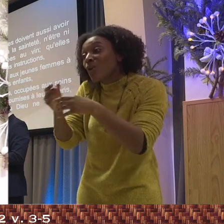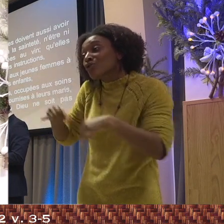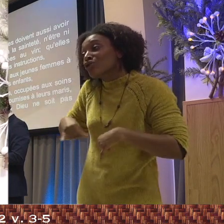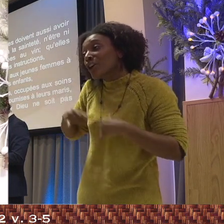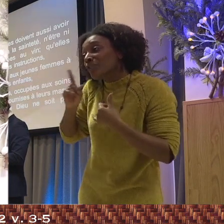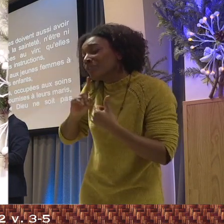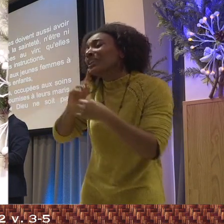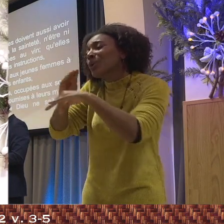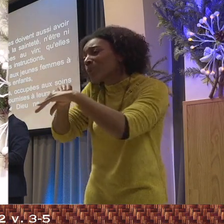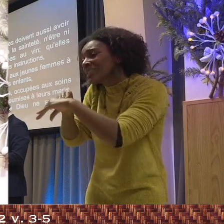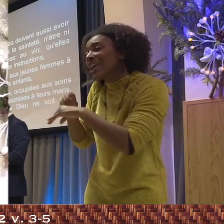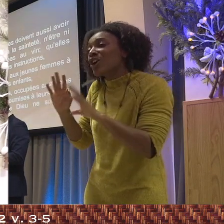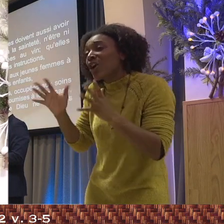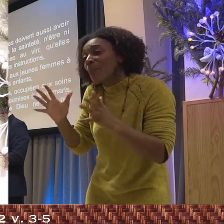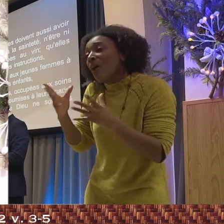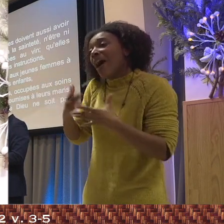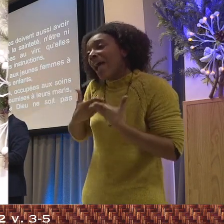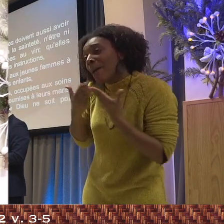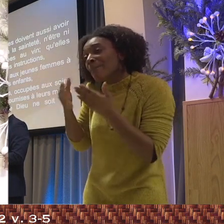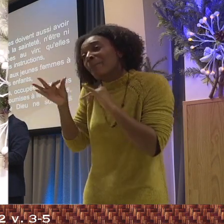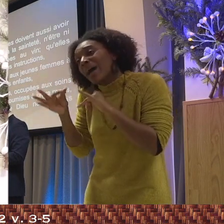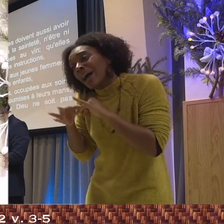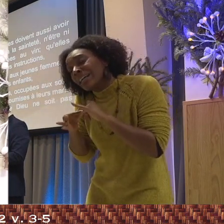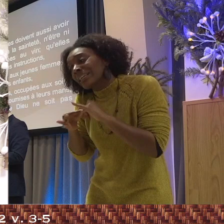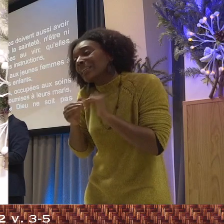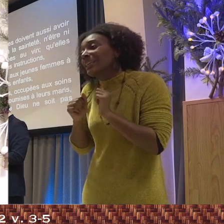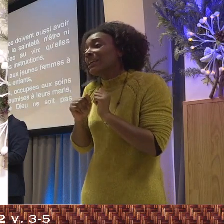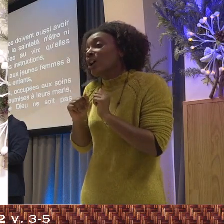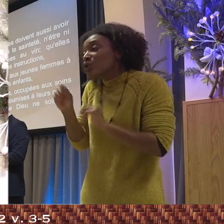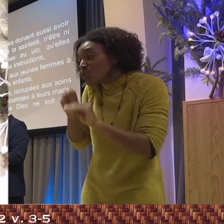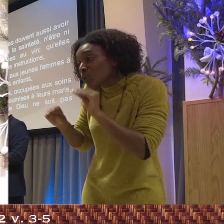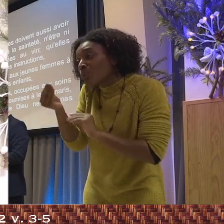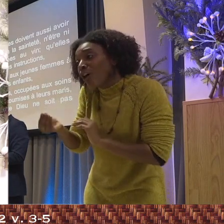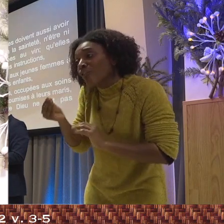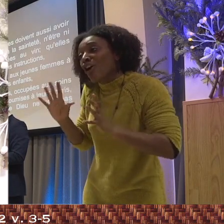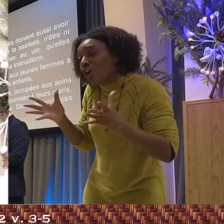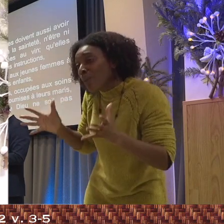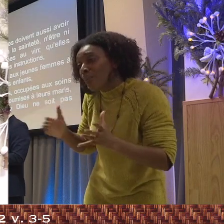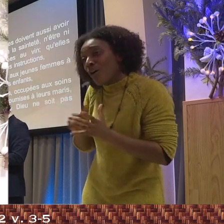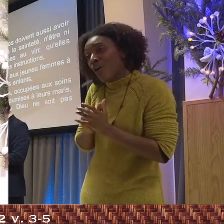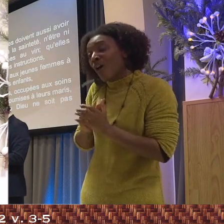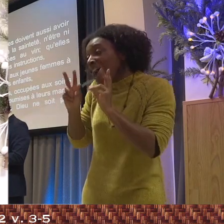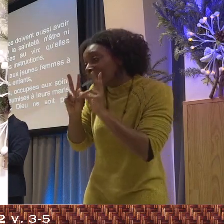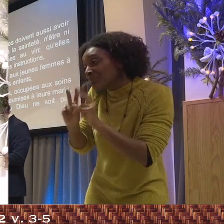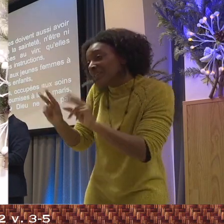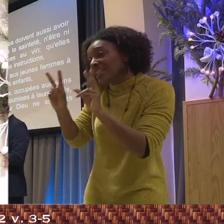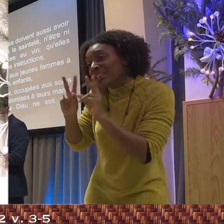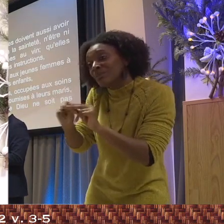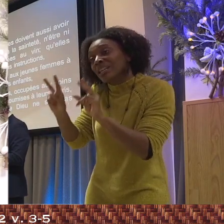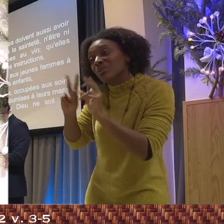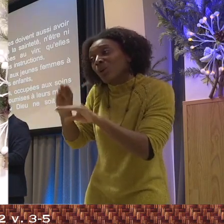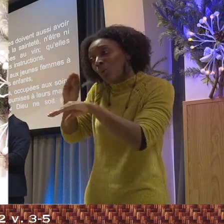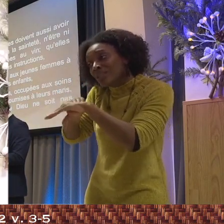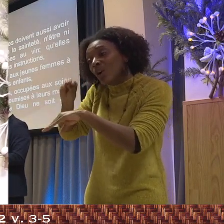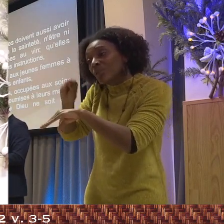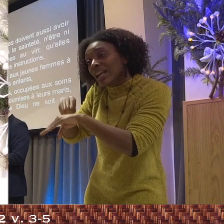leurs maris et leurs enfants, à être retenues, chastes, occupées aux soins domestiques, bonnes, soumises à leur mari, afin que la parole de